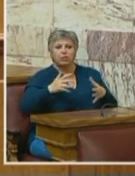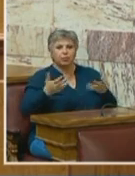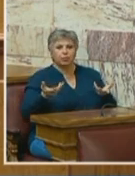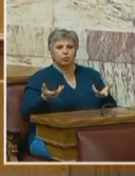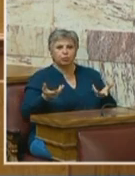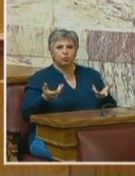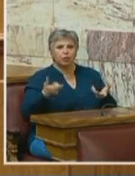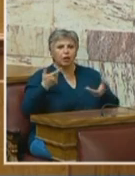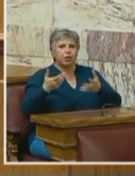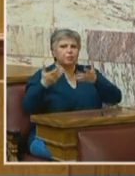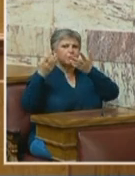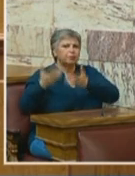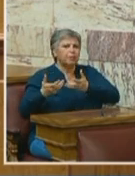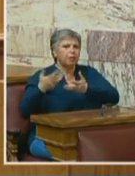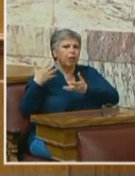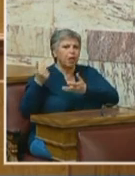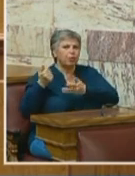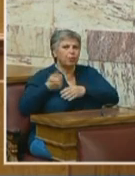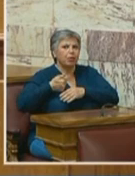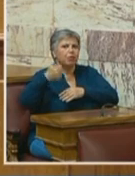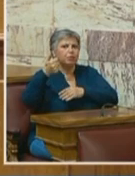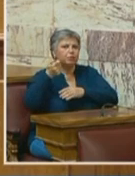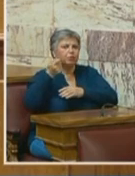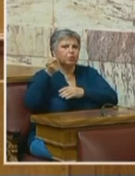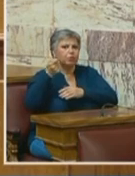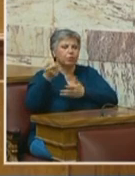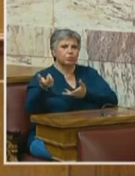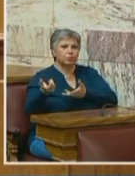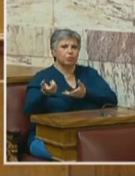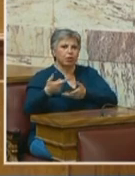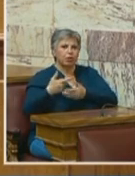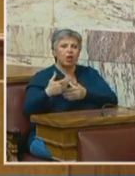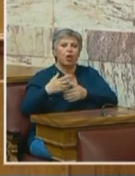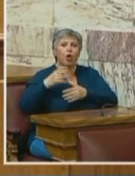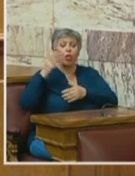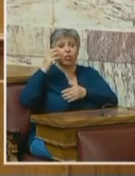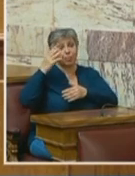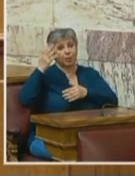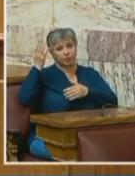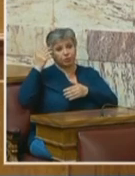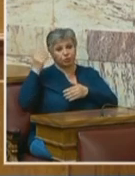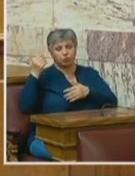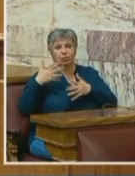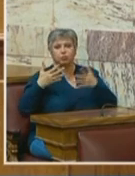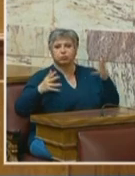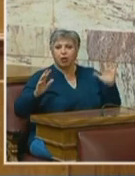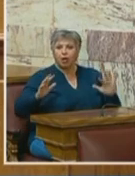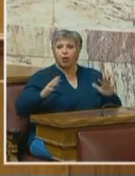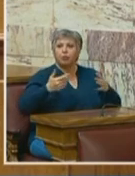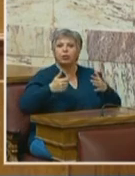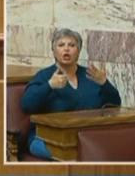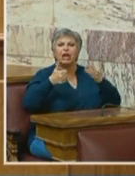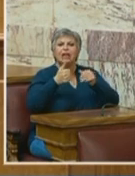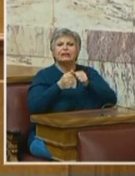Κάποτε, σας θυμάμαι, στη φάση της εξαλωσύνης του πρώτου εξαμήνου